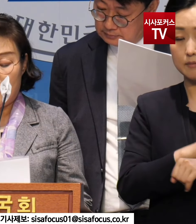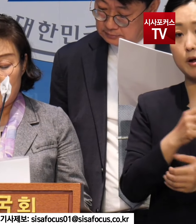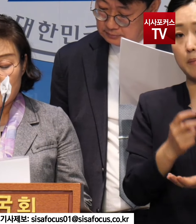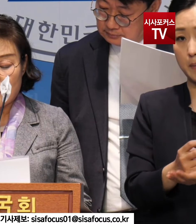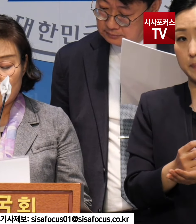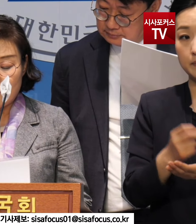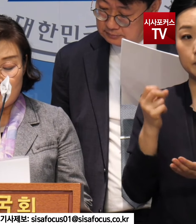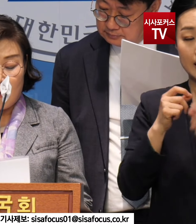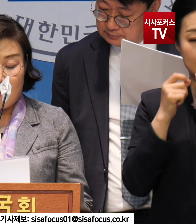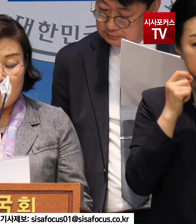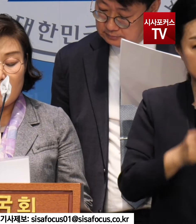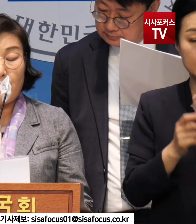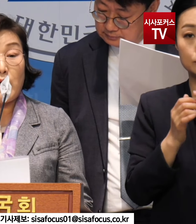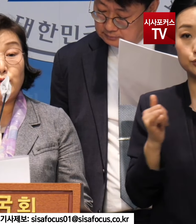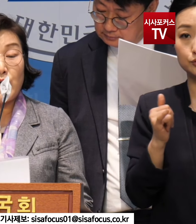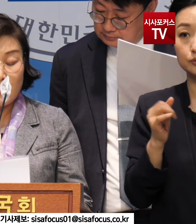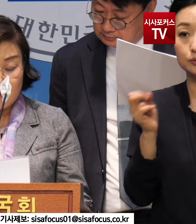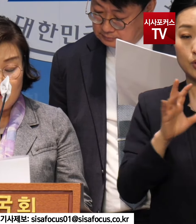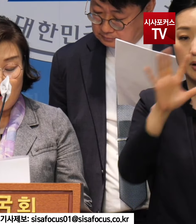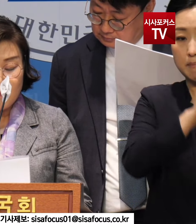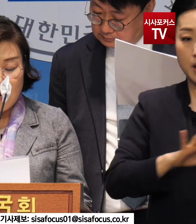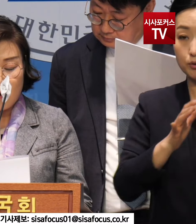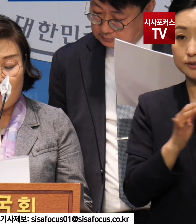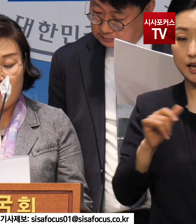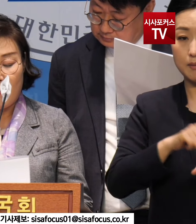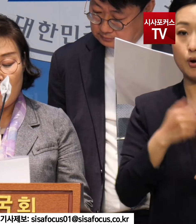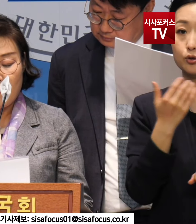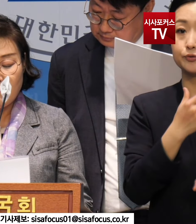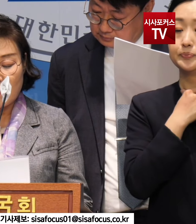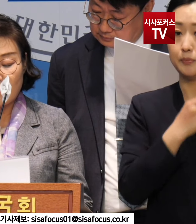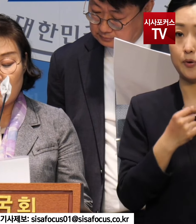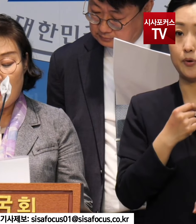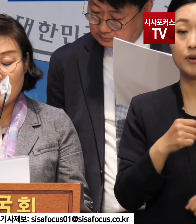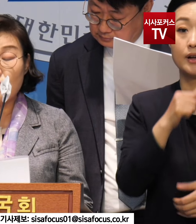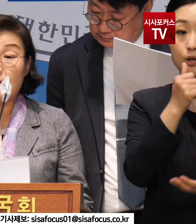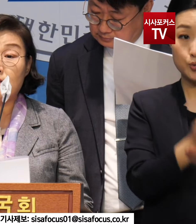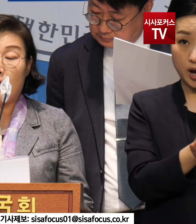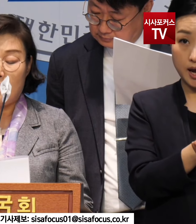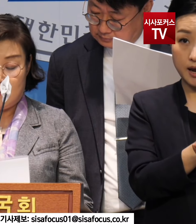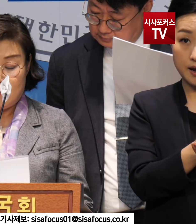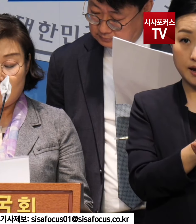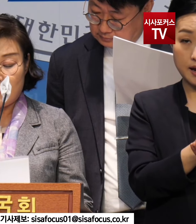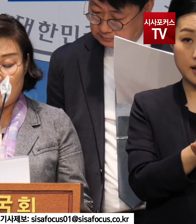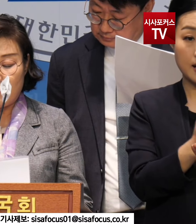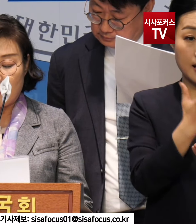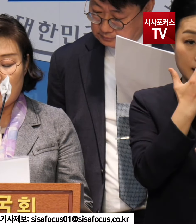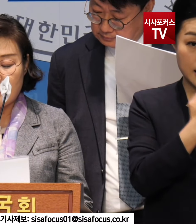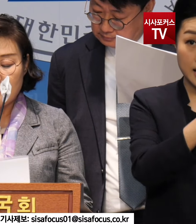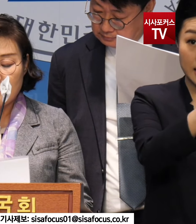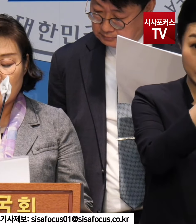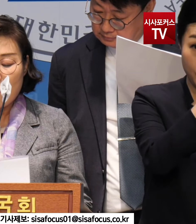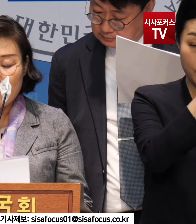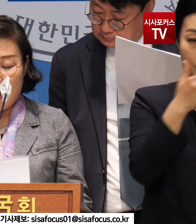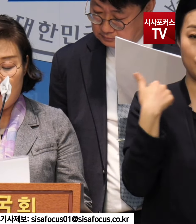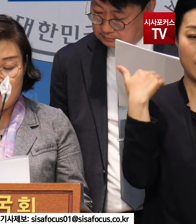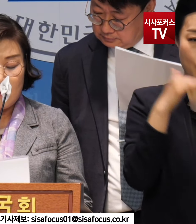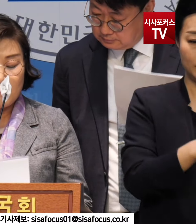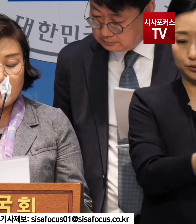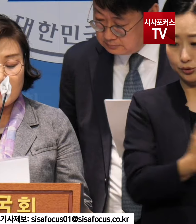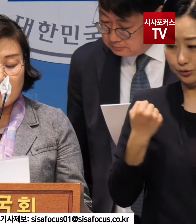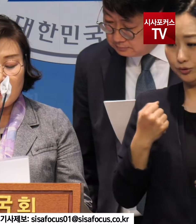특별법과 사기꾼들과 배후 세력들을 엄단하고 범죄 수익을 한수하는 데 국회를 비롯한